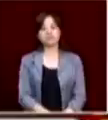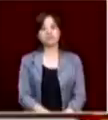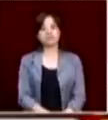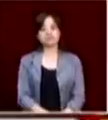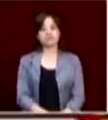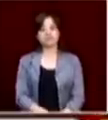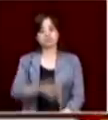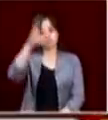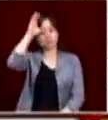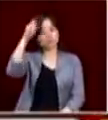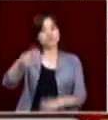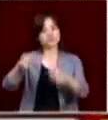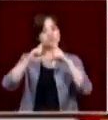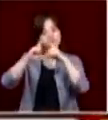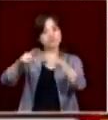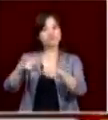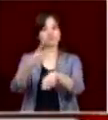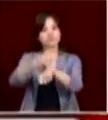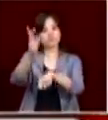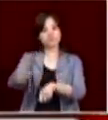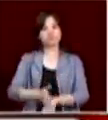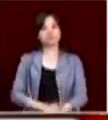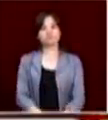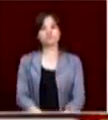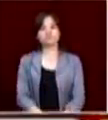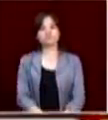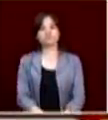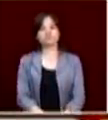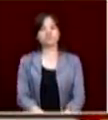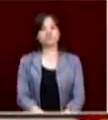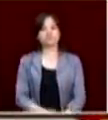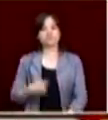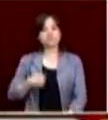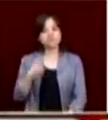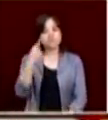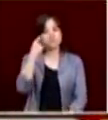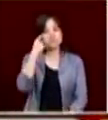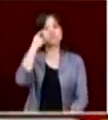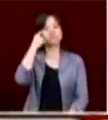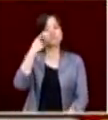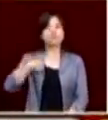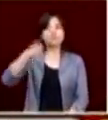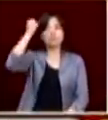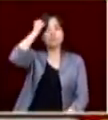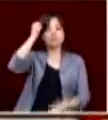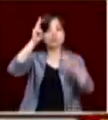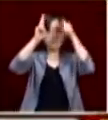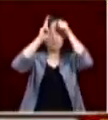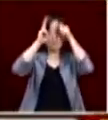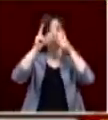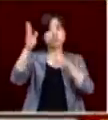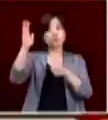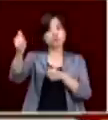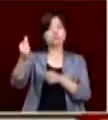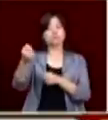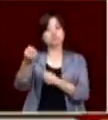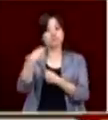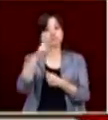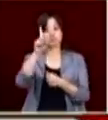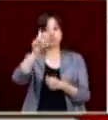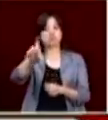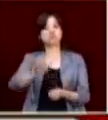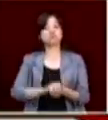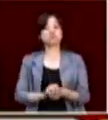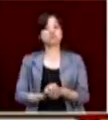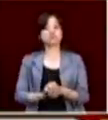苏万志先生，请回答，时间2分30秒。 我想，我会记得柯主席捌讲过一句话哈，伊讲吼，